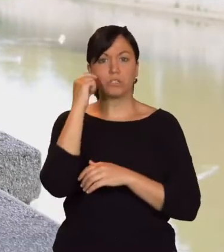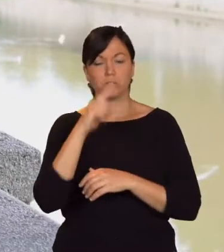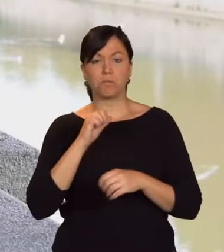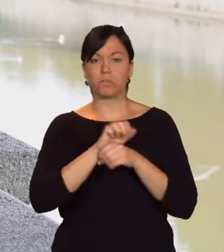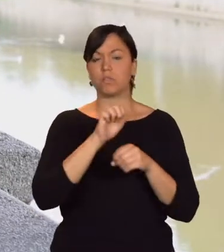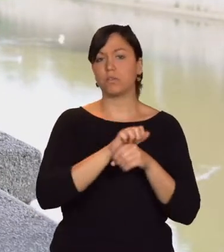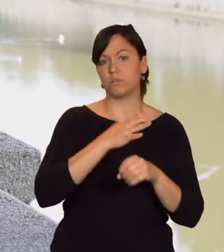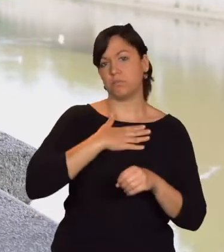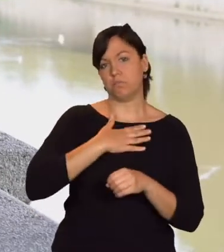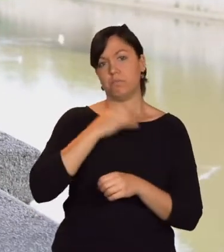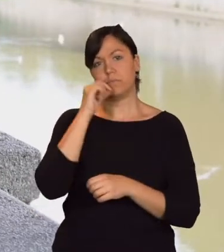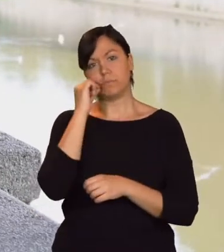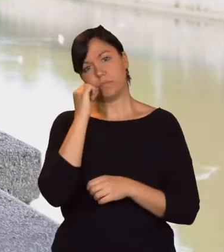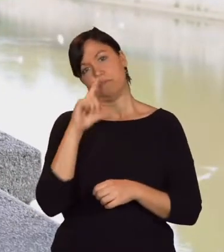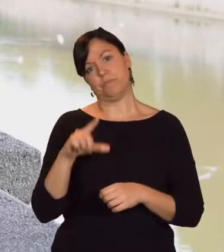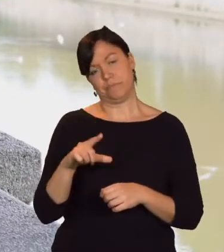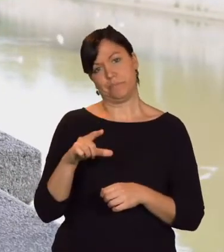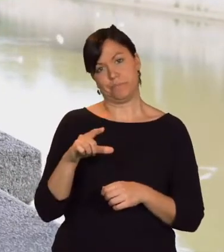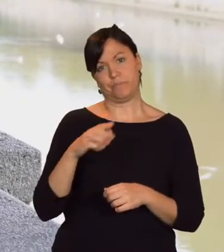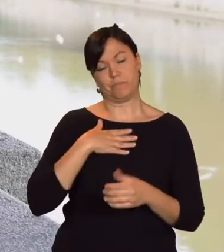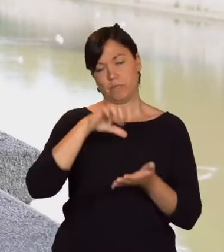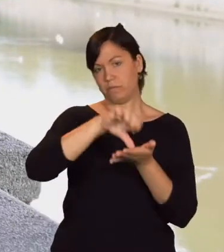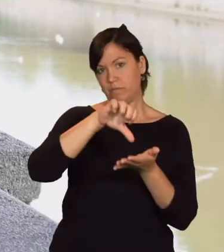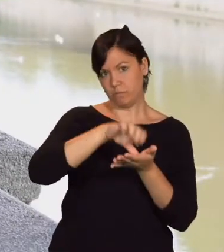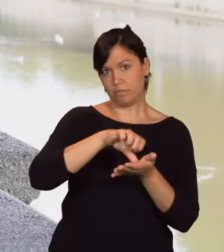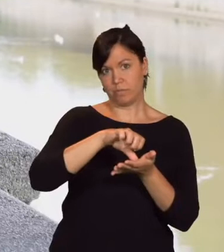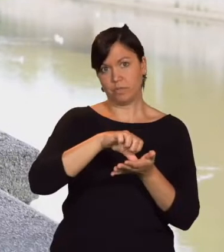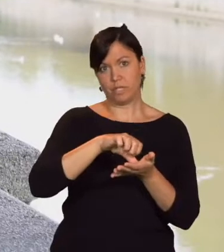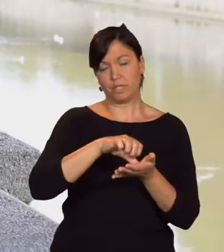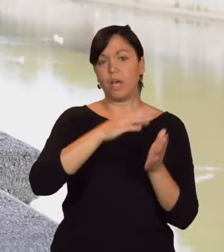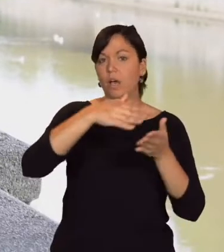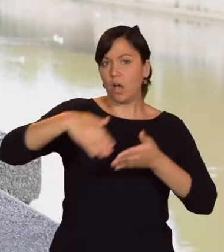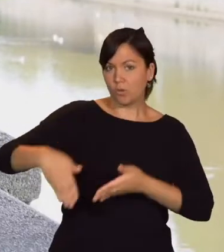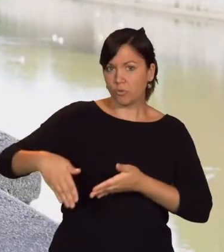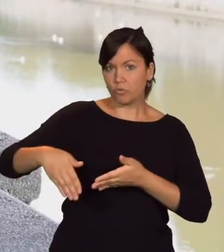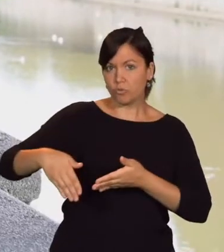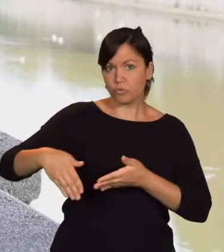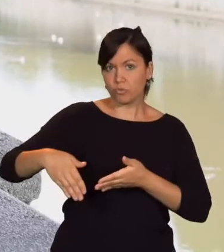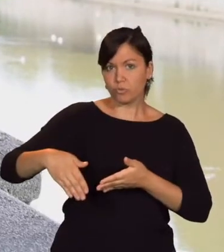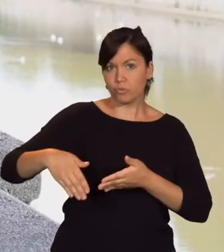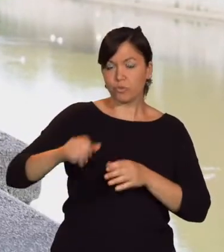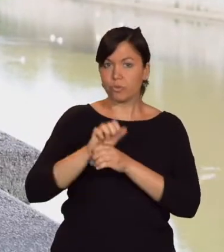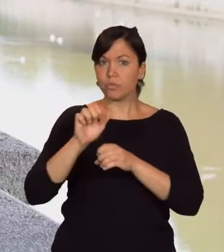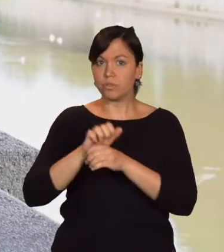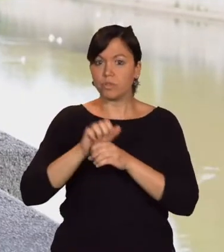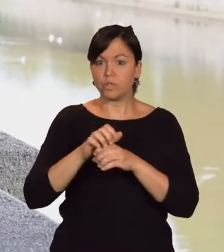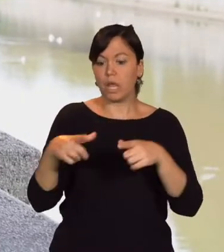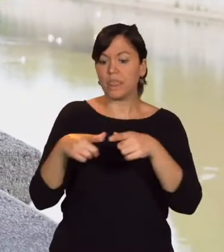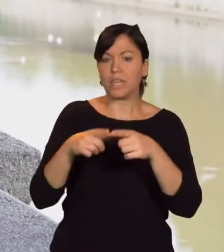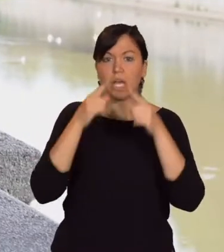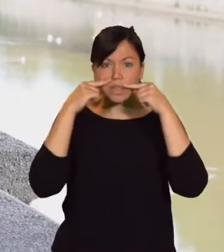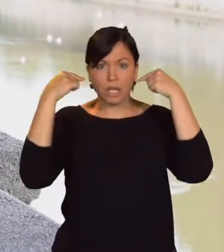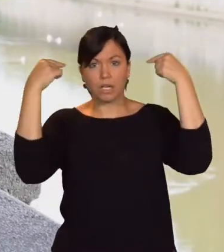Bàsicament treballo doncs, aquí a la meva ciutat, la meva magnífica ciutat, i també a tota la zona doncs, el que és el Triangle de